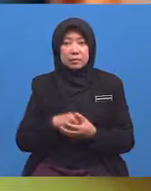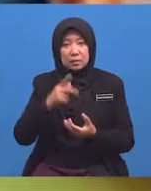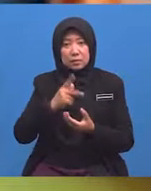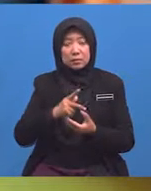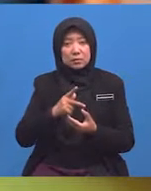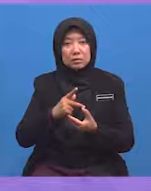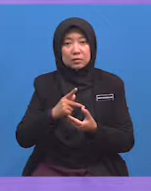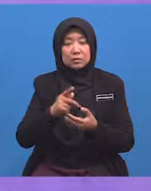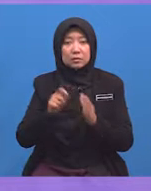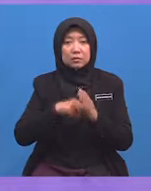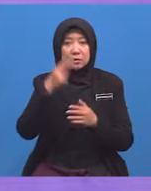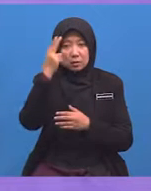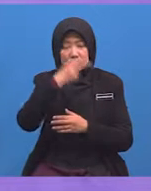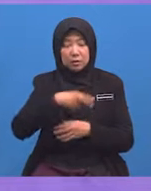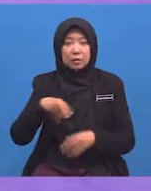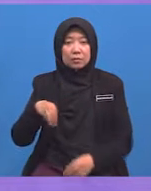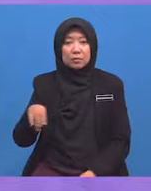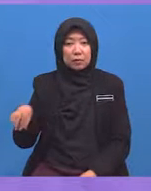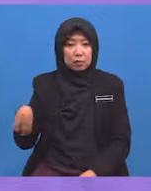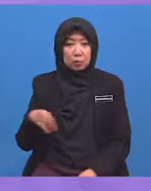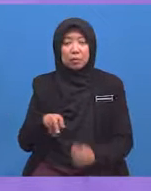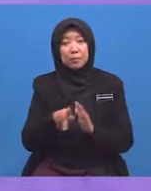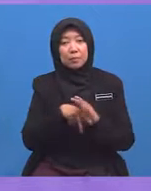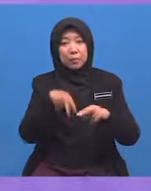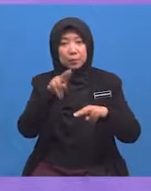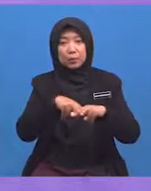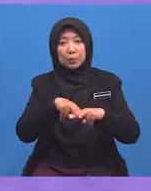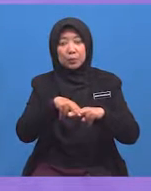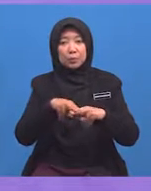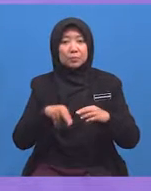kesan terhadap taburan penduduk.